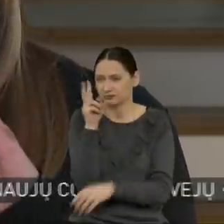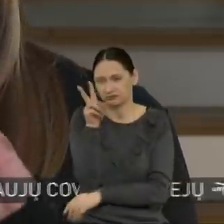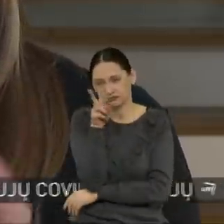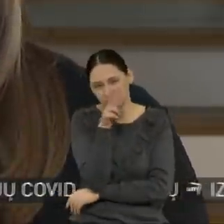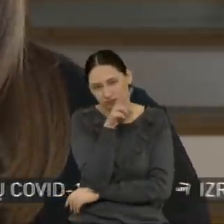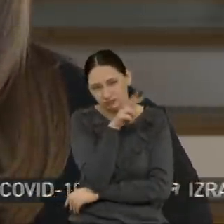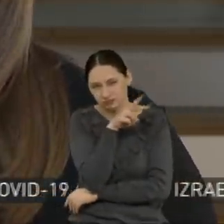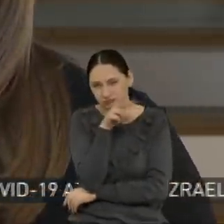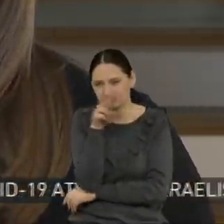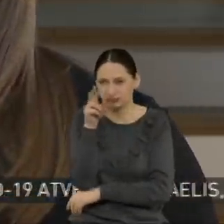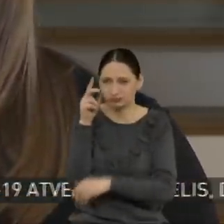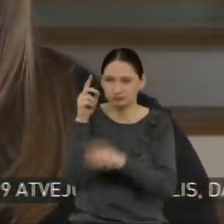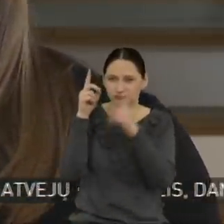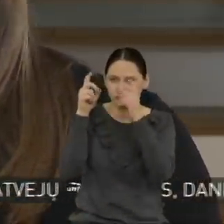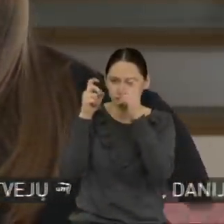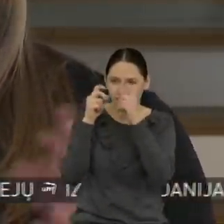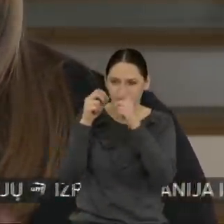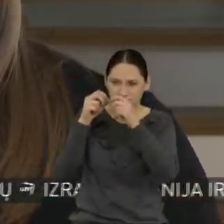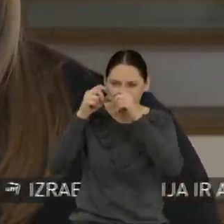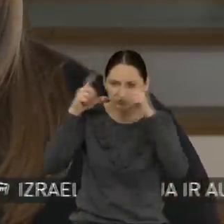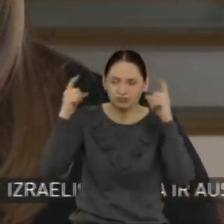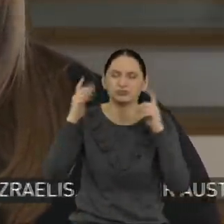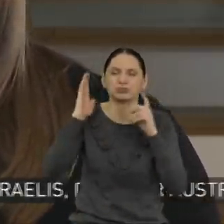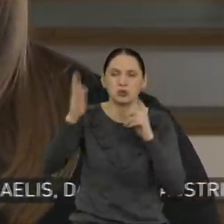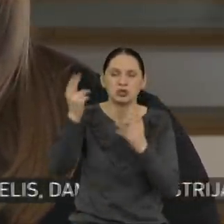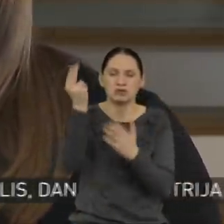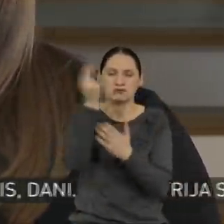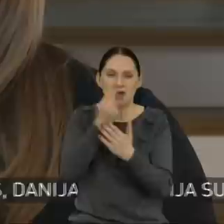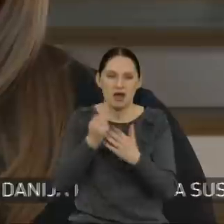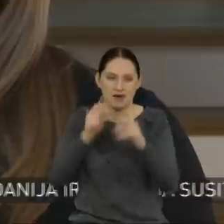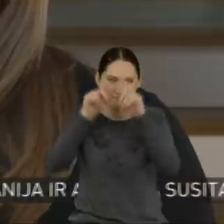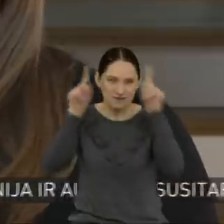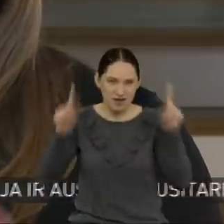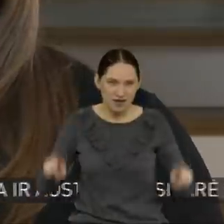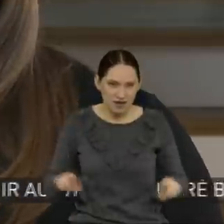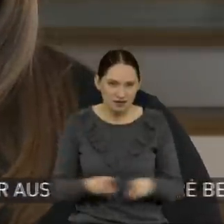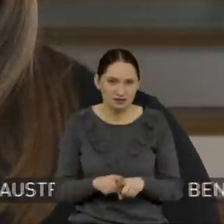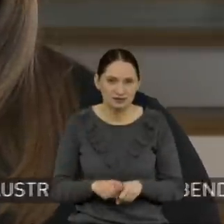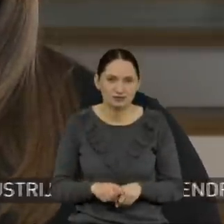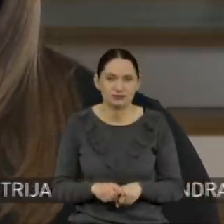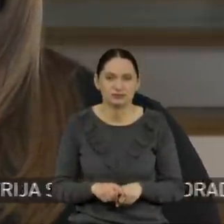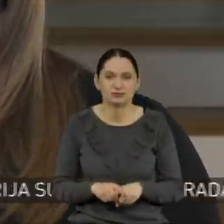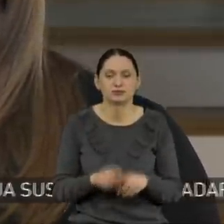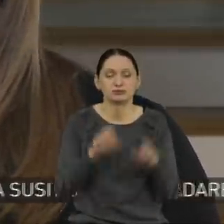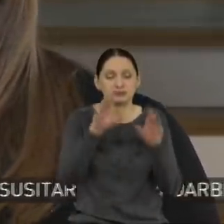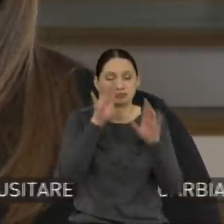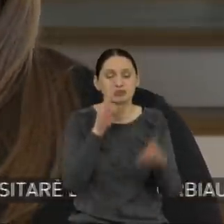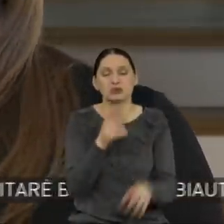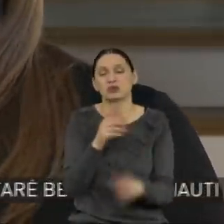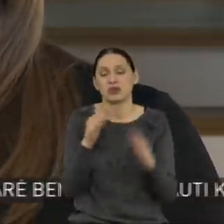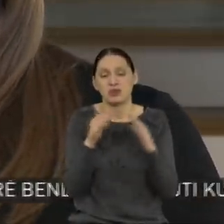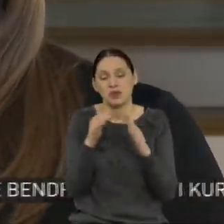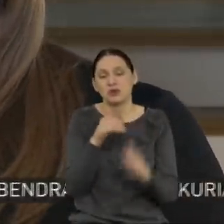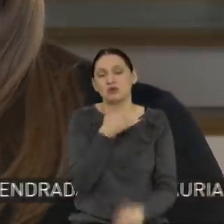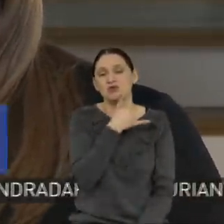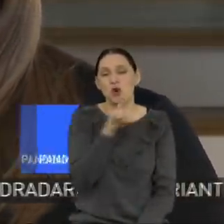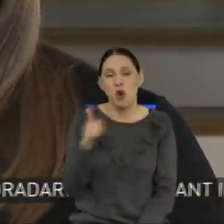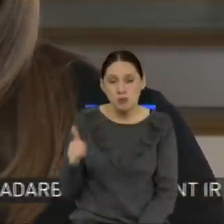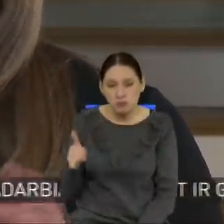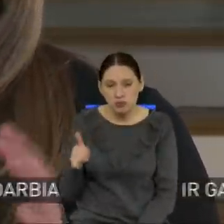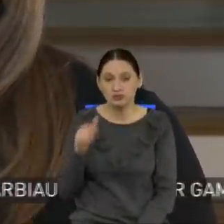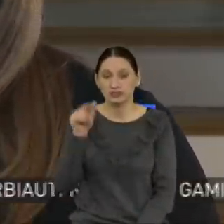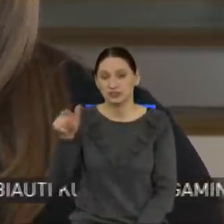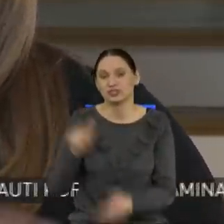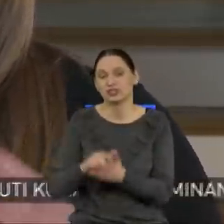kaip paveikslą. Ir tuomet iš to nuotraukų atsirinkus namuose, darau kompozicinius eskizus, darau spalvinius, kurie čia nais